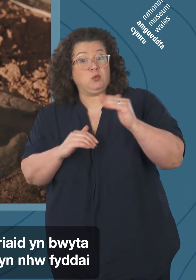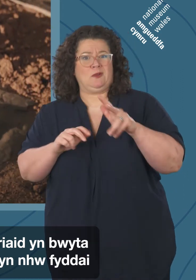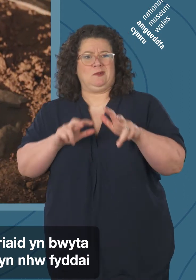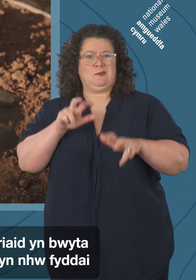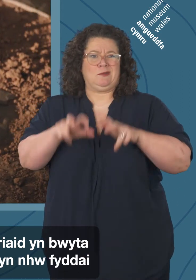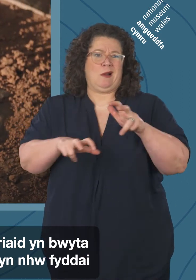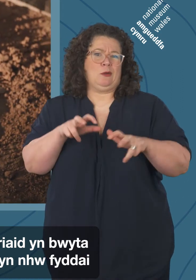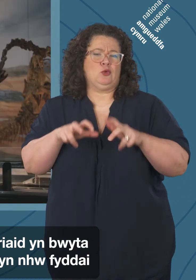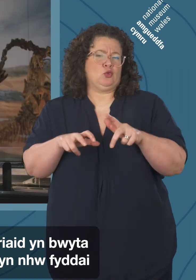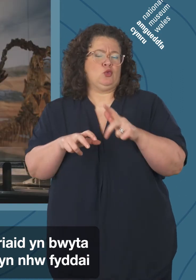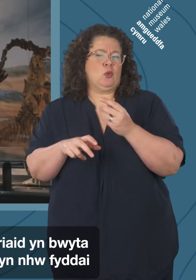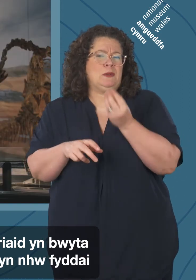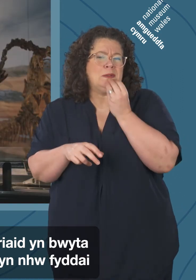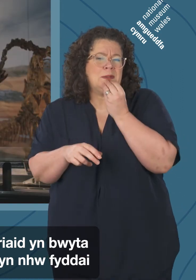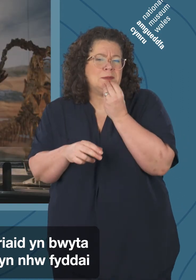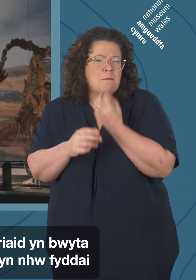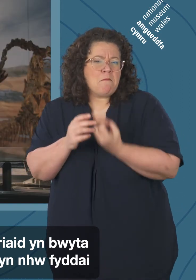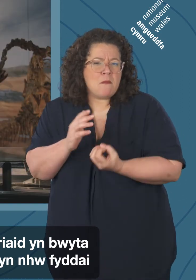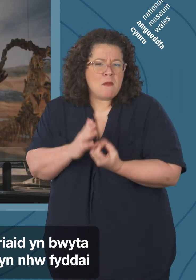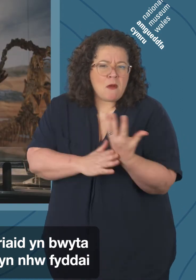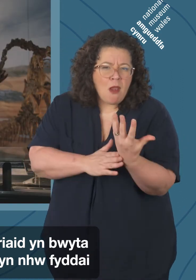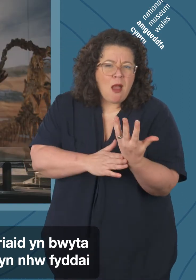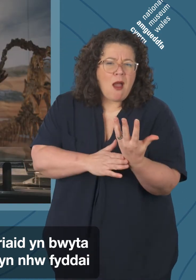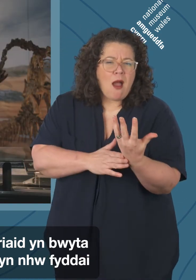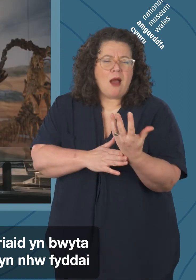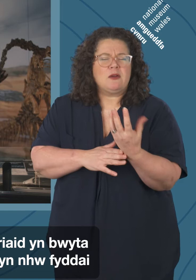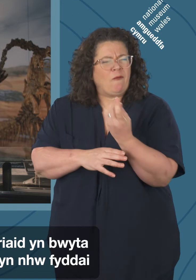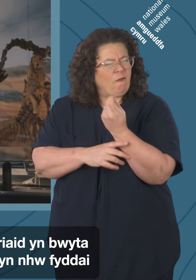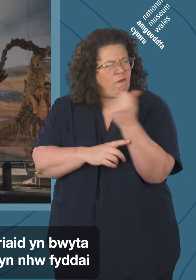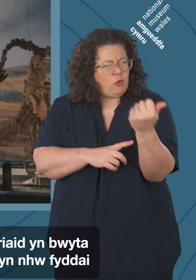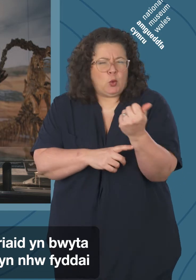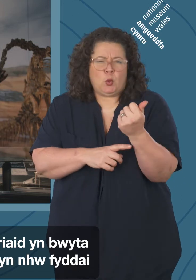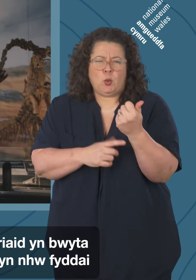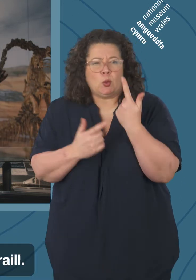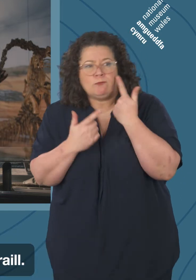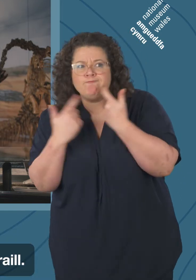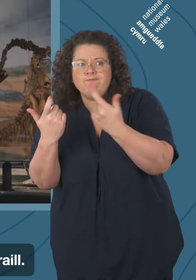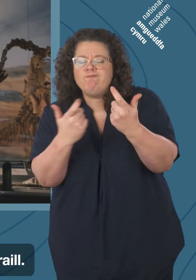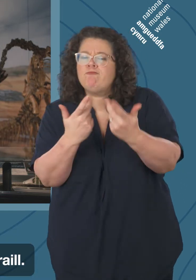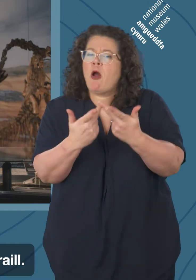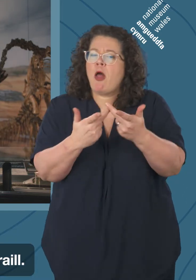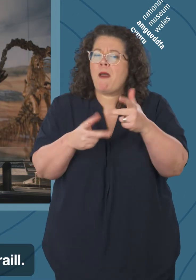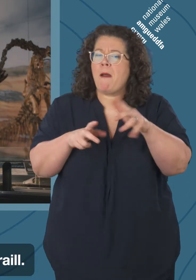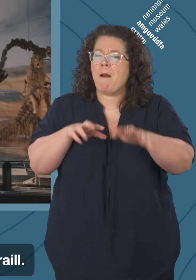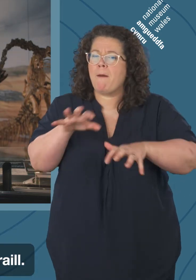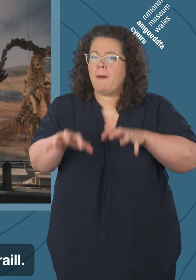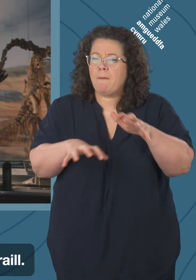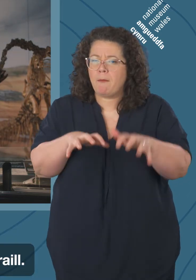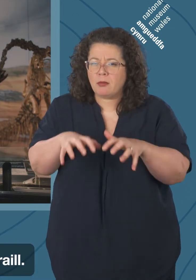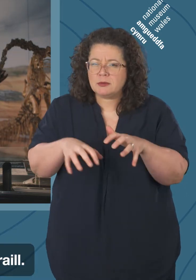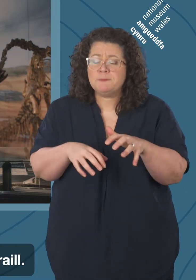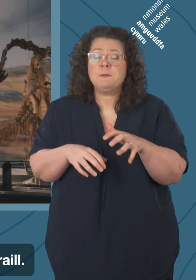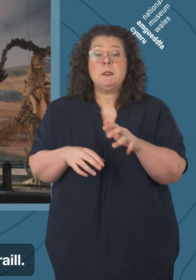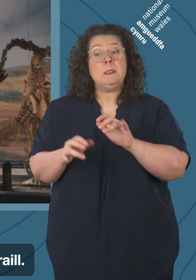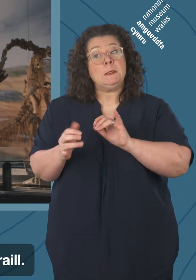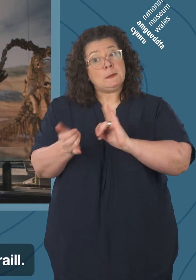dainosauriad yn boitech planhigion, a dim ond rai o hon yn nhw, byddai wedi hella anifeiliaid